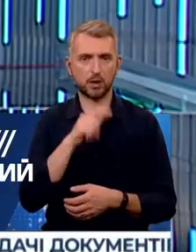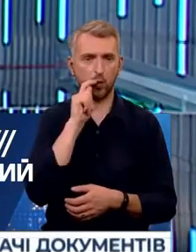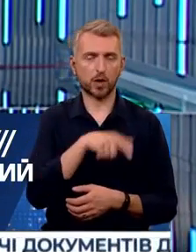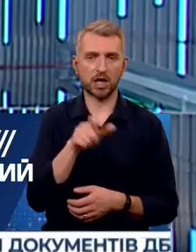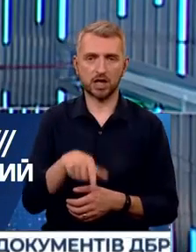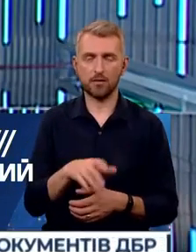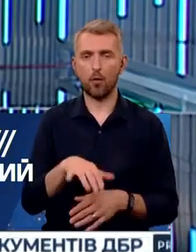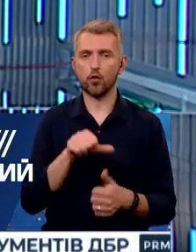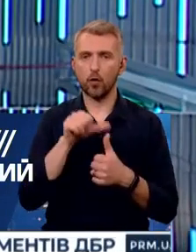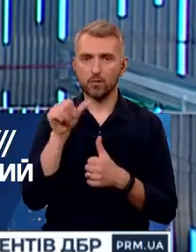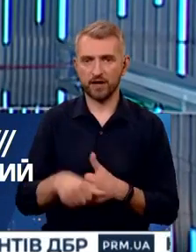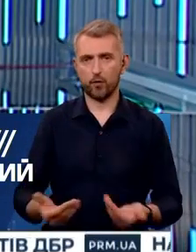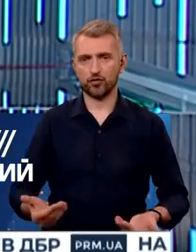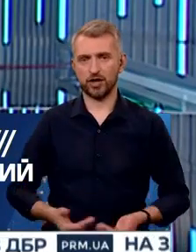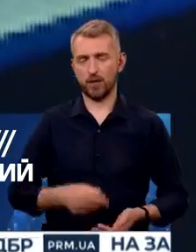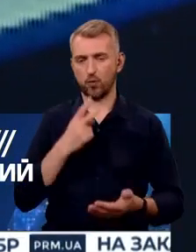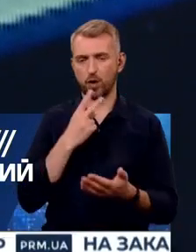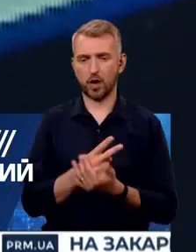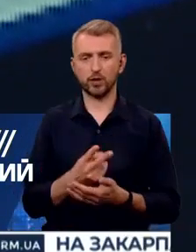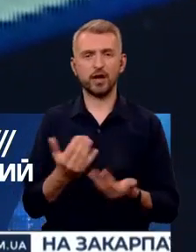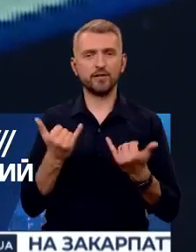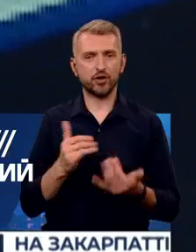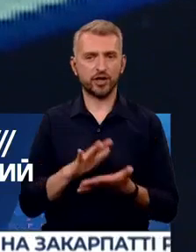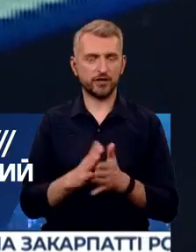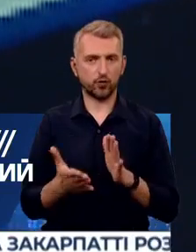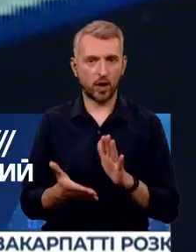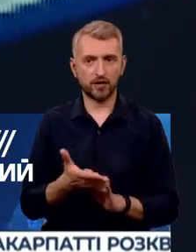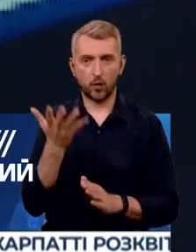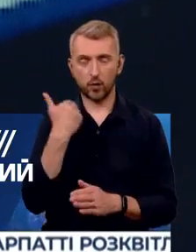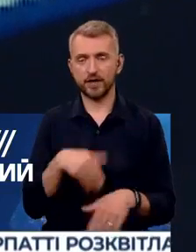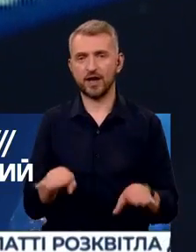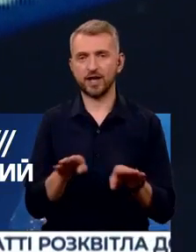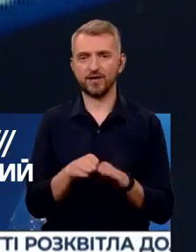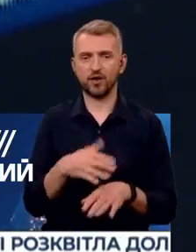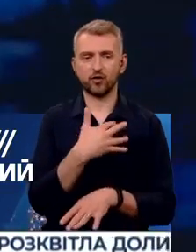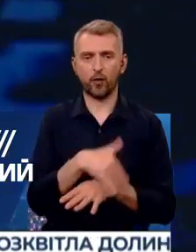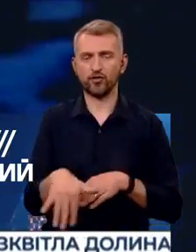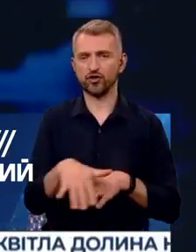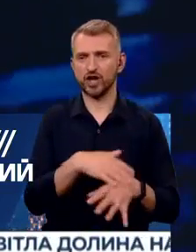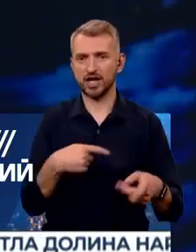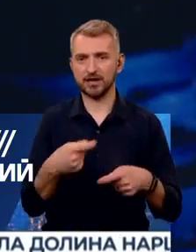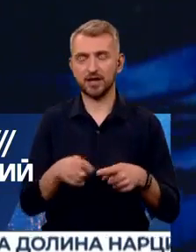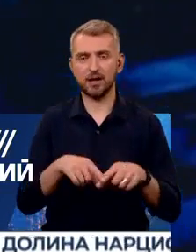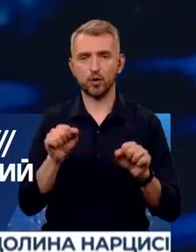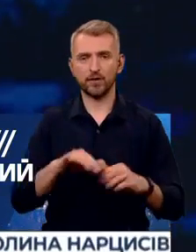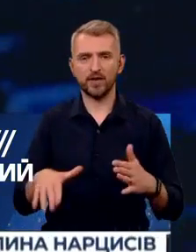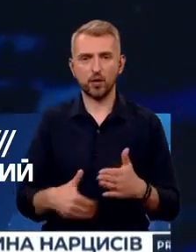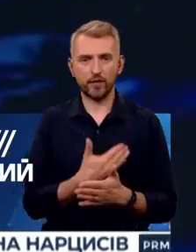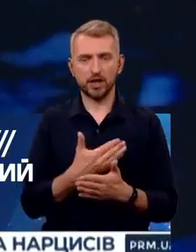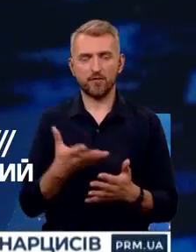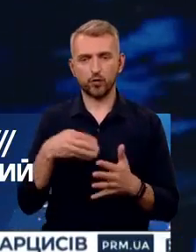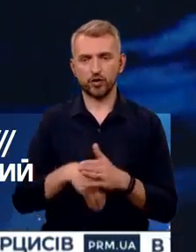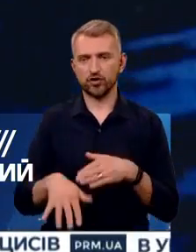українцям. Особливо життя показує в нинішній ситуації, коли закриті зовнішні ринки, це можливість відновити внутрішній